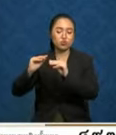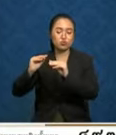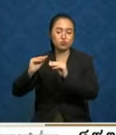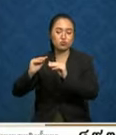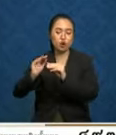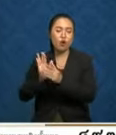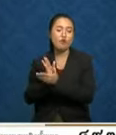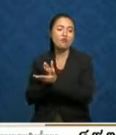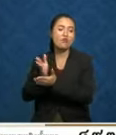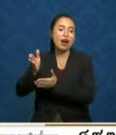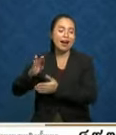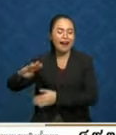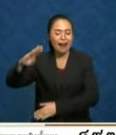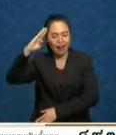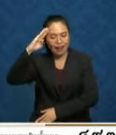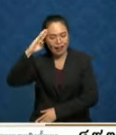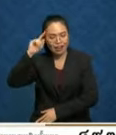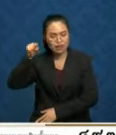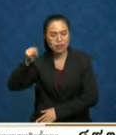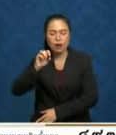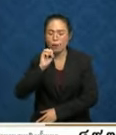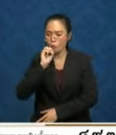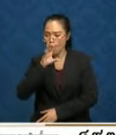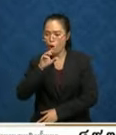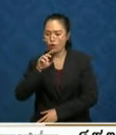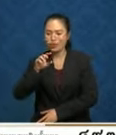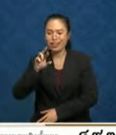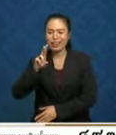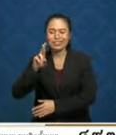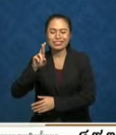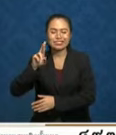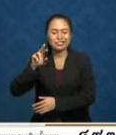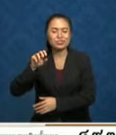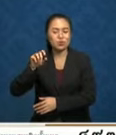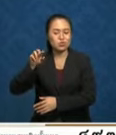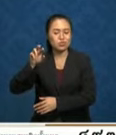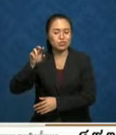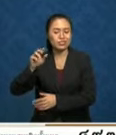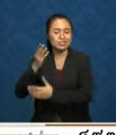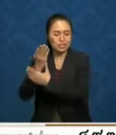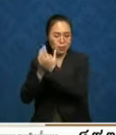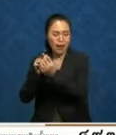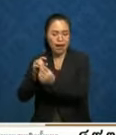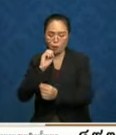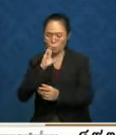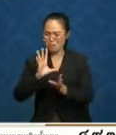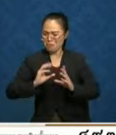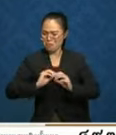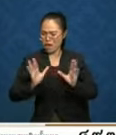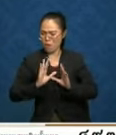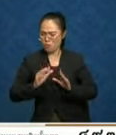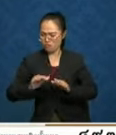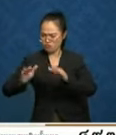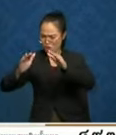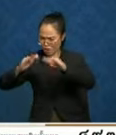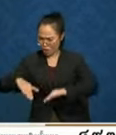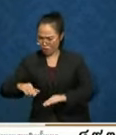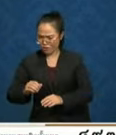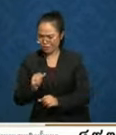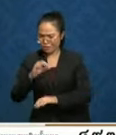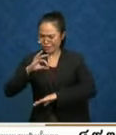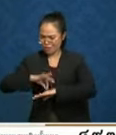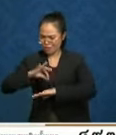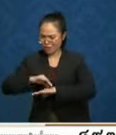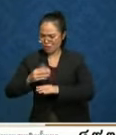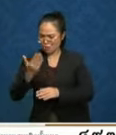มเนี่ยหลายคนบอกว่าสภาต้องไม่ยอมสภาต้องคัดค้านเพราะไปปรับลดนายพลบุคลากรเข